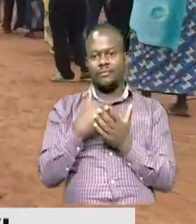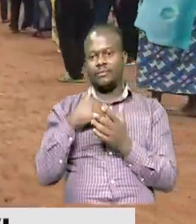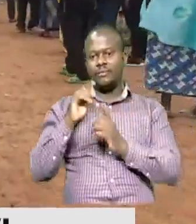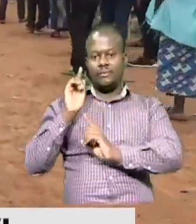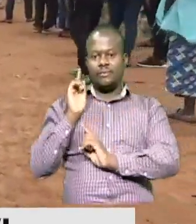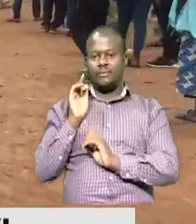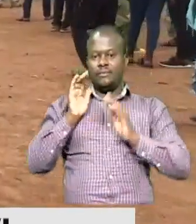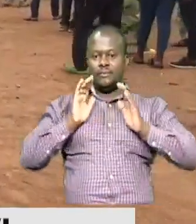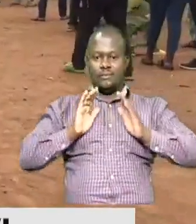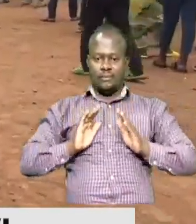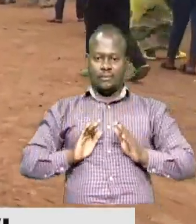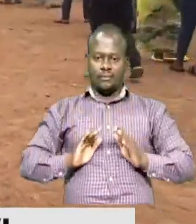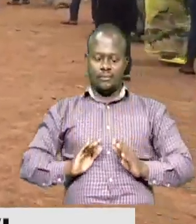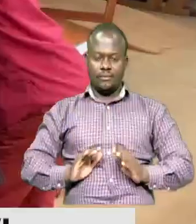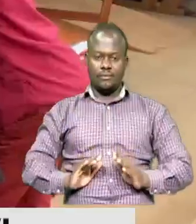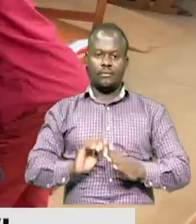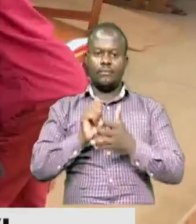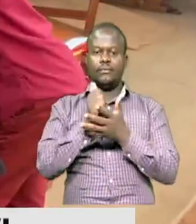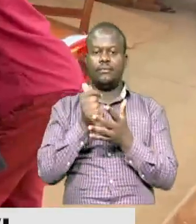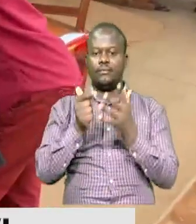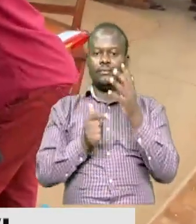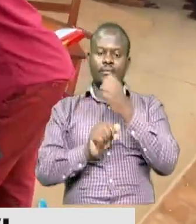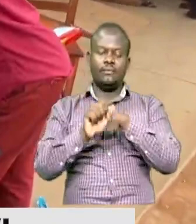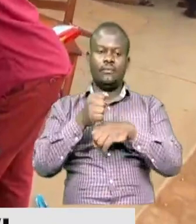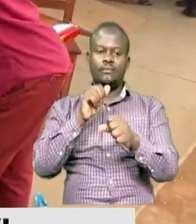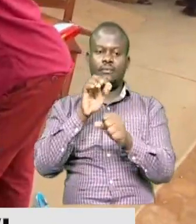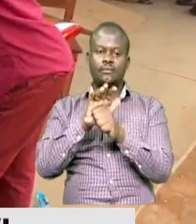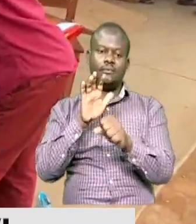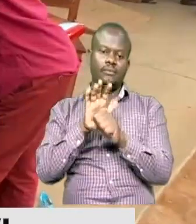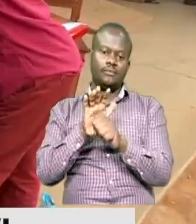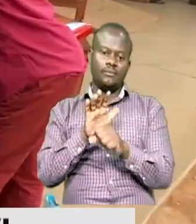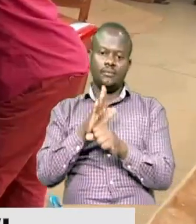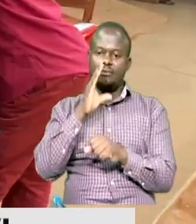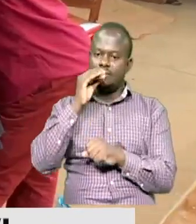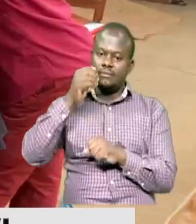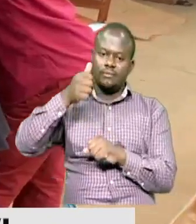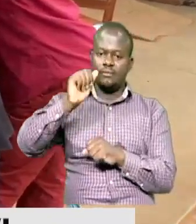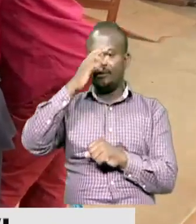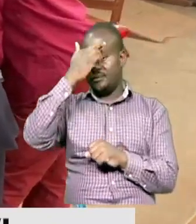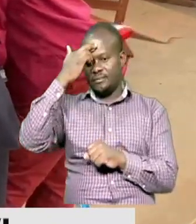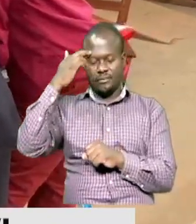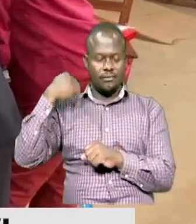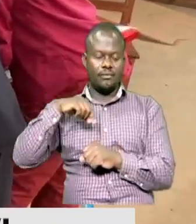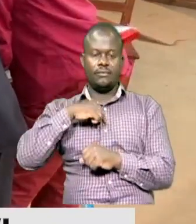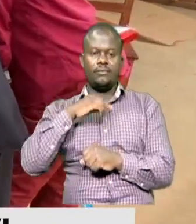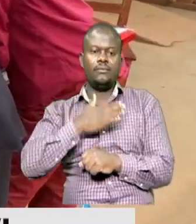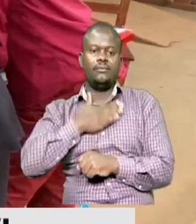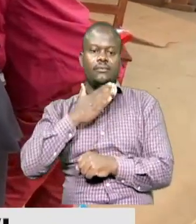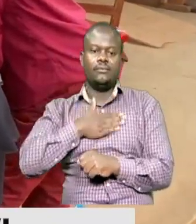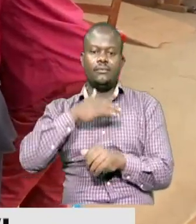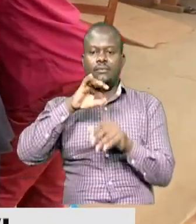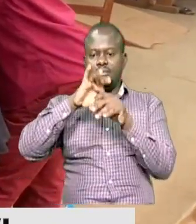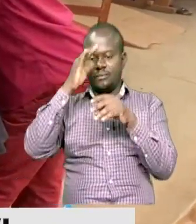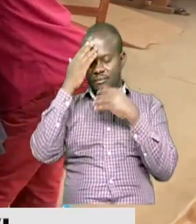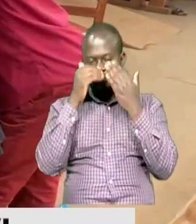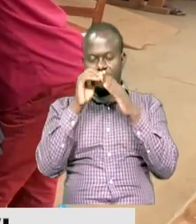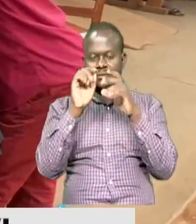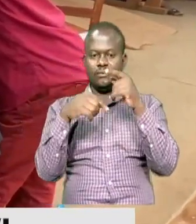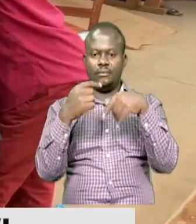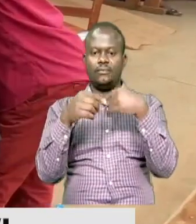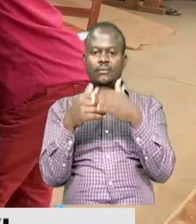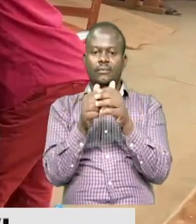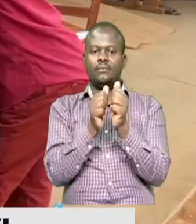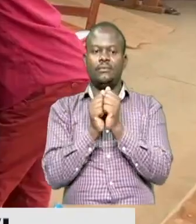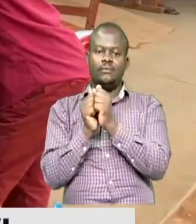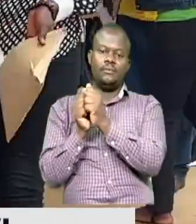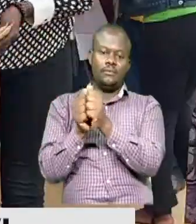umutekano mwiza, yatugejejeho ibikorwa ni byinshi birivugira. Niyo mpamvu rero twishimiye kumutora kugira ngo tuzakomezanye no muri